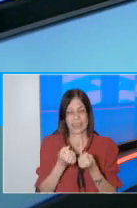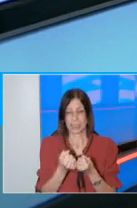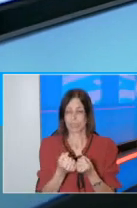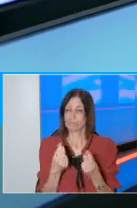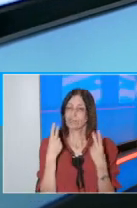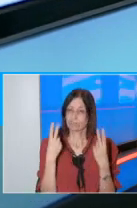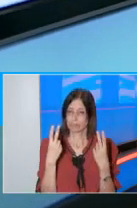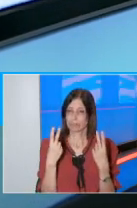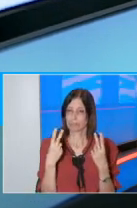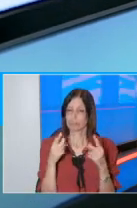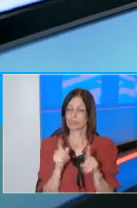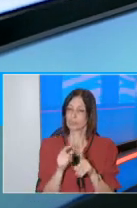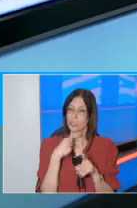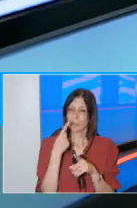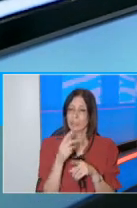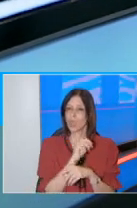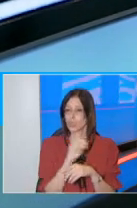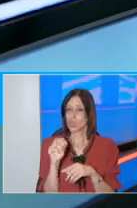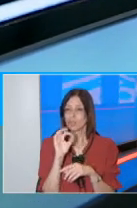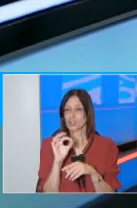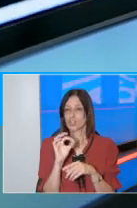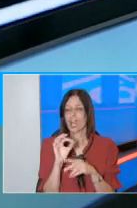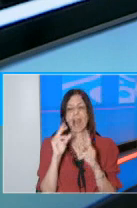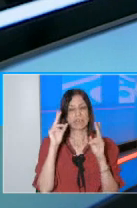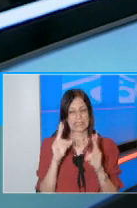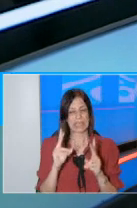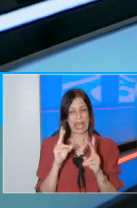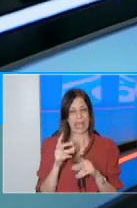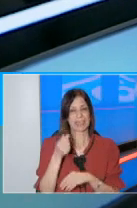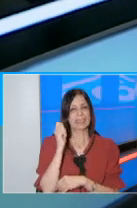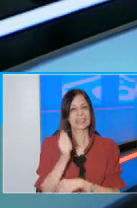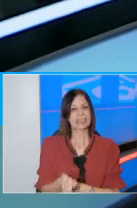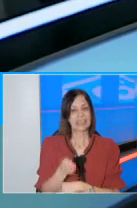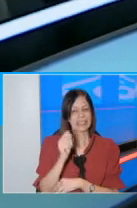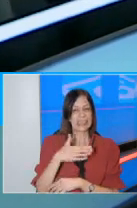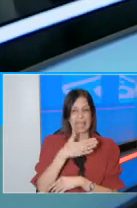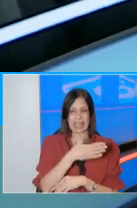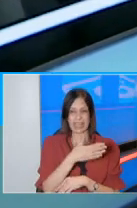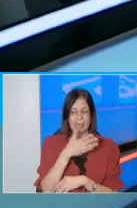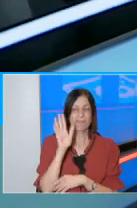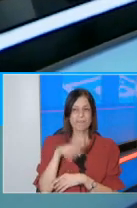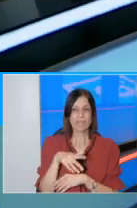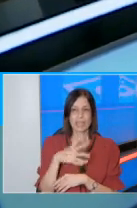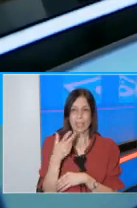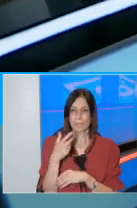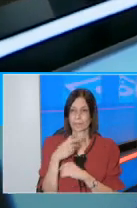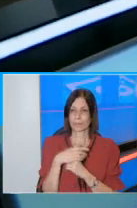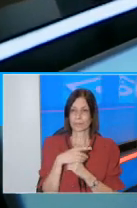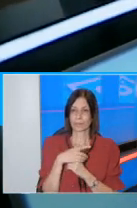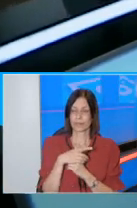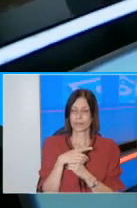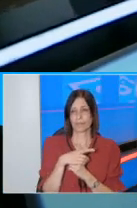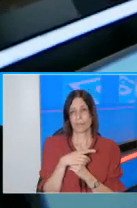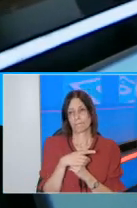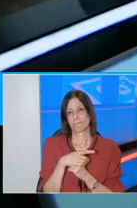כמו שהזכרתי את הנושא של הפסקת הדייג, אבל באמת גם בעלי חיים מתים מגיעים לחוף,